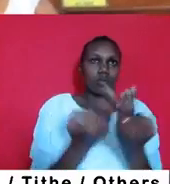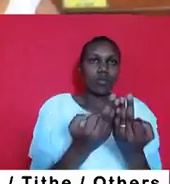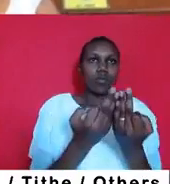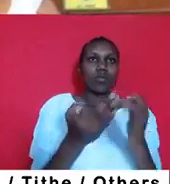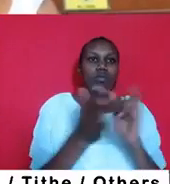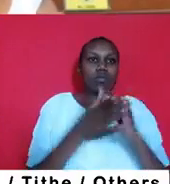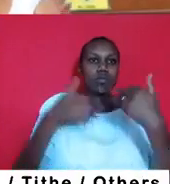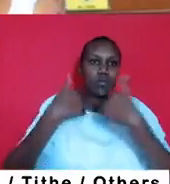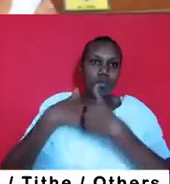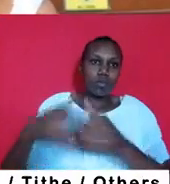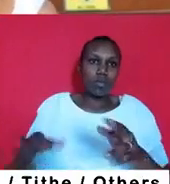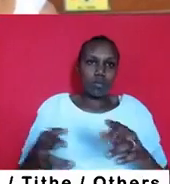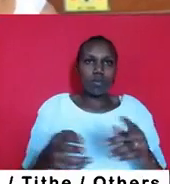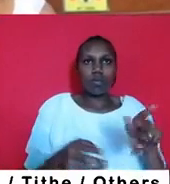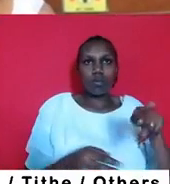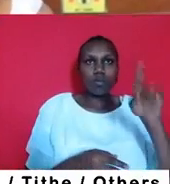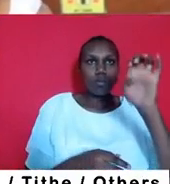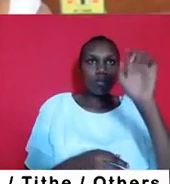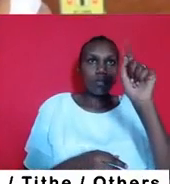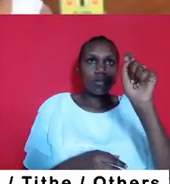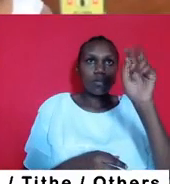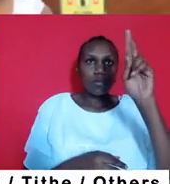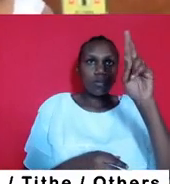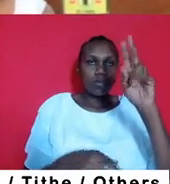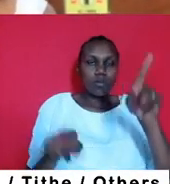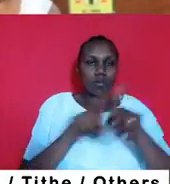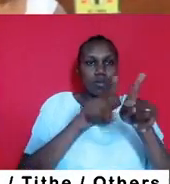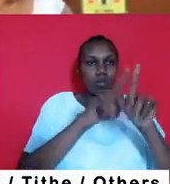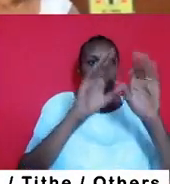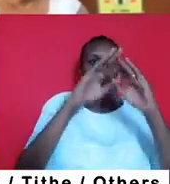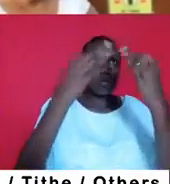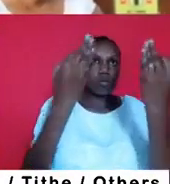iliyompoteza Peter. Familia ya